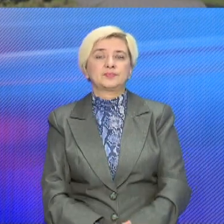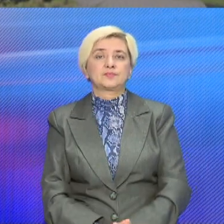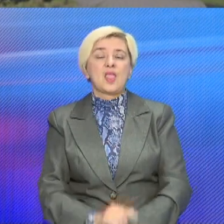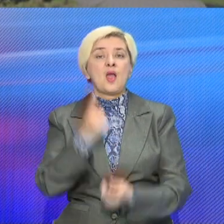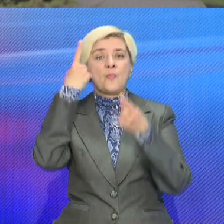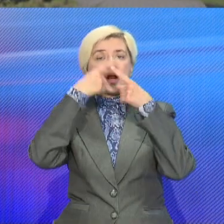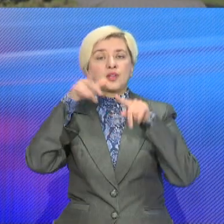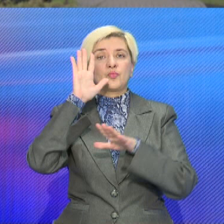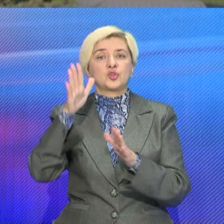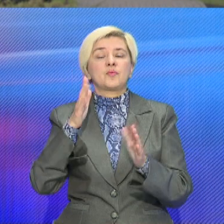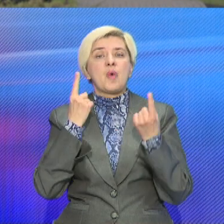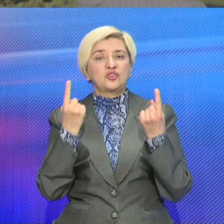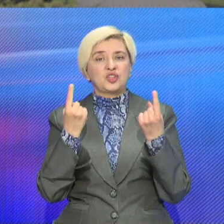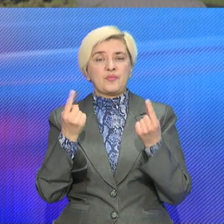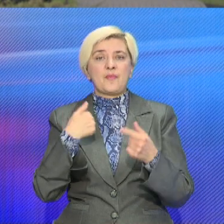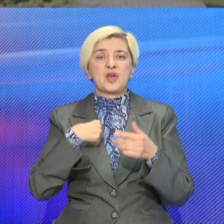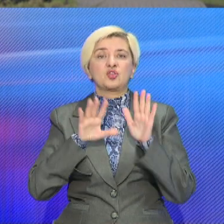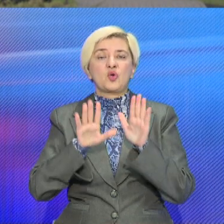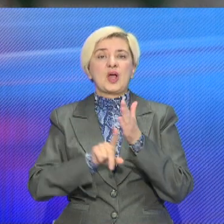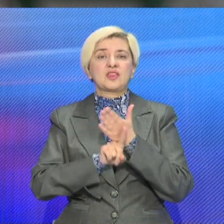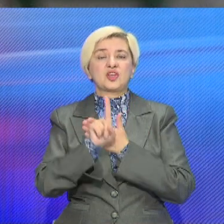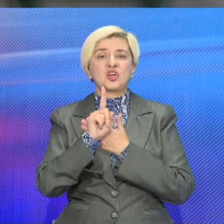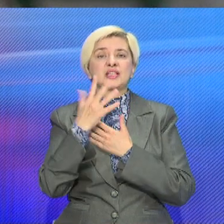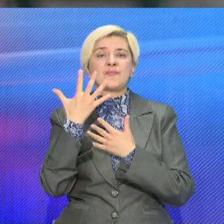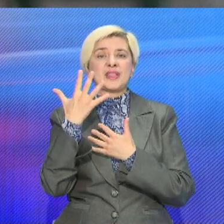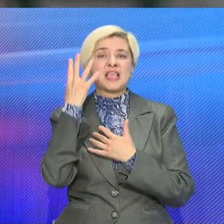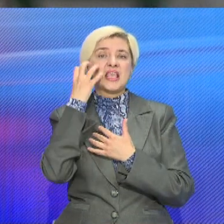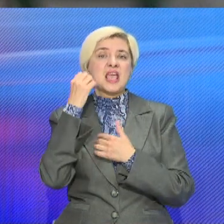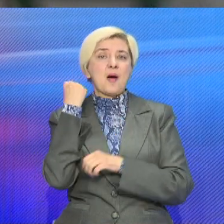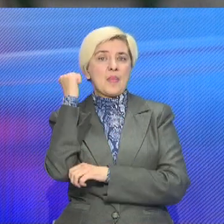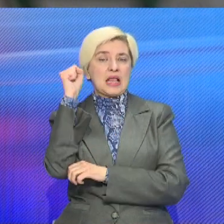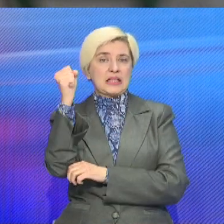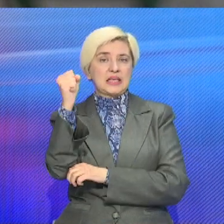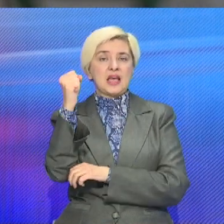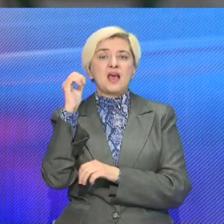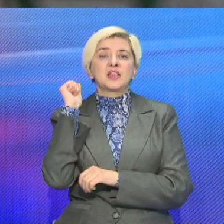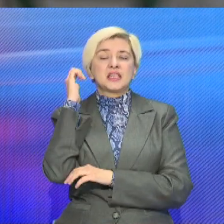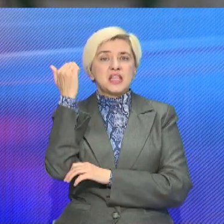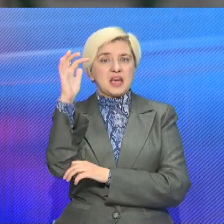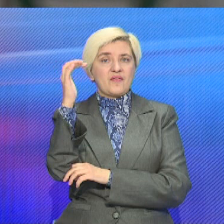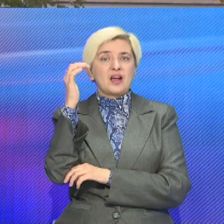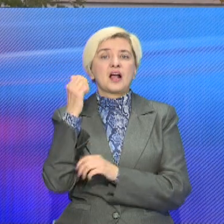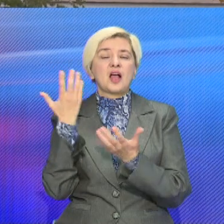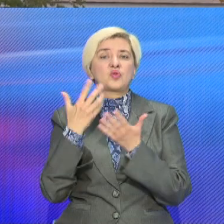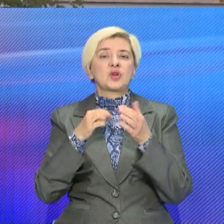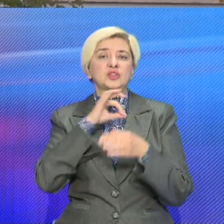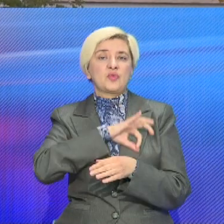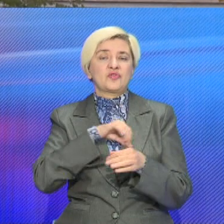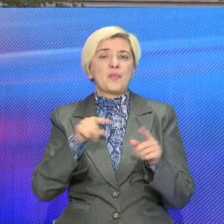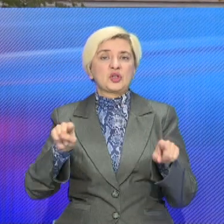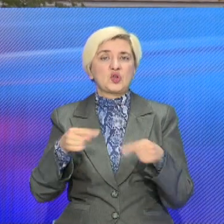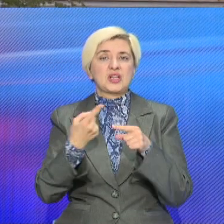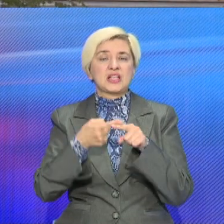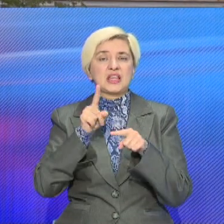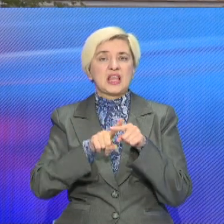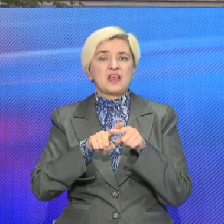Проект будет у нас масштабный. Мы его начали только пока с 5 яблонь. Дерево, которое мы использовали при создании данной аллеи,